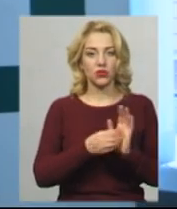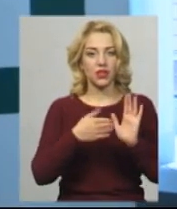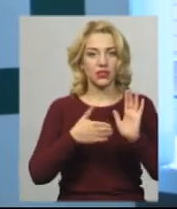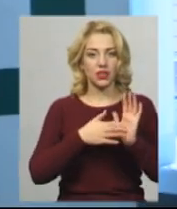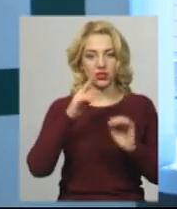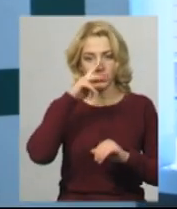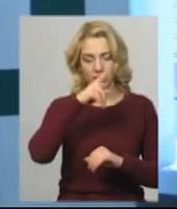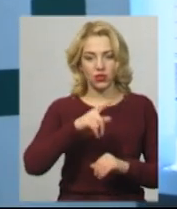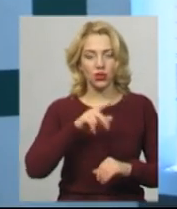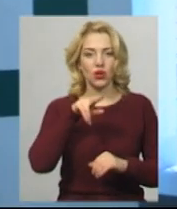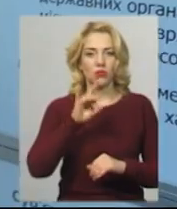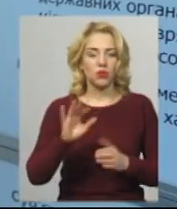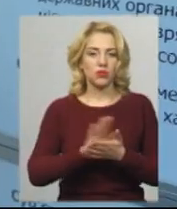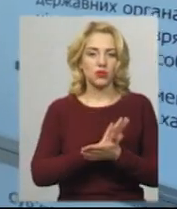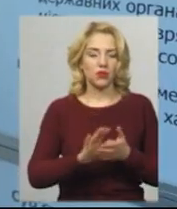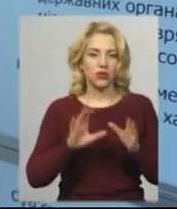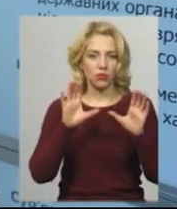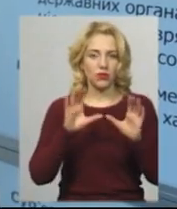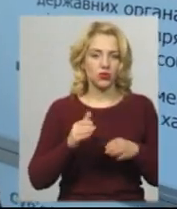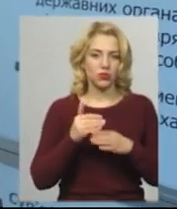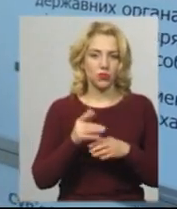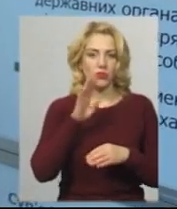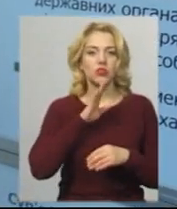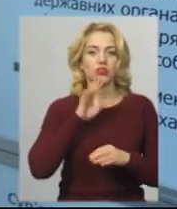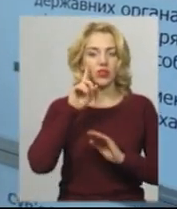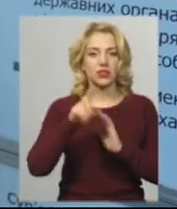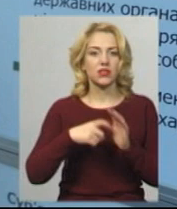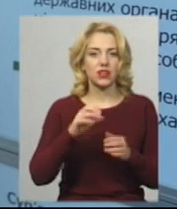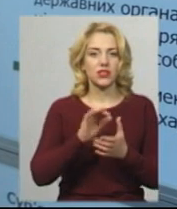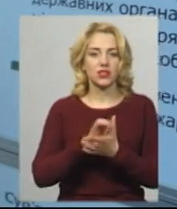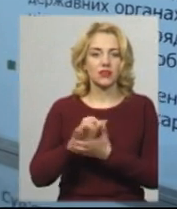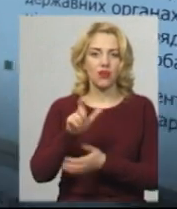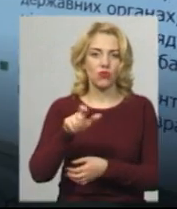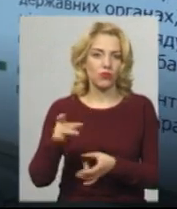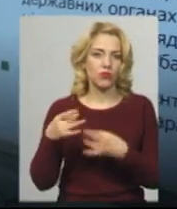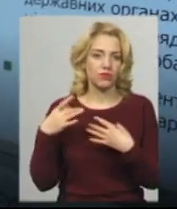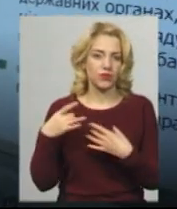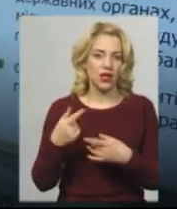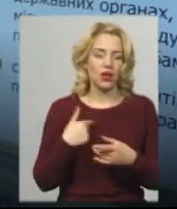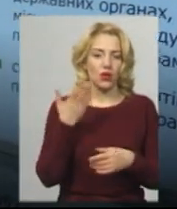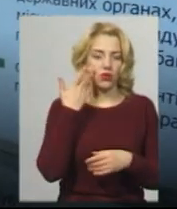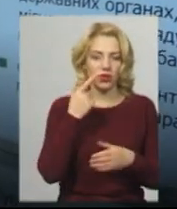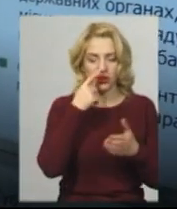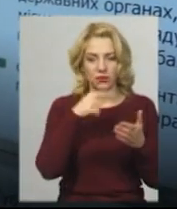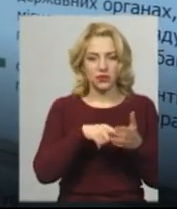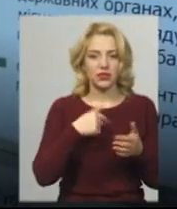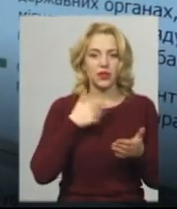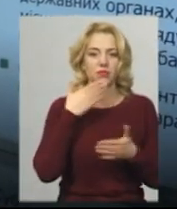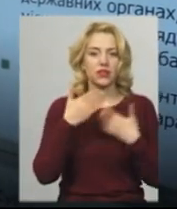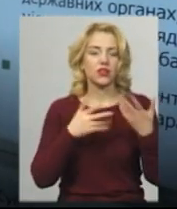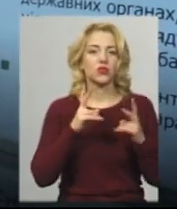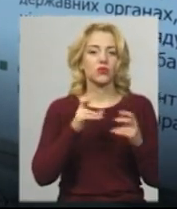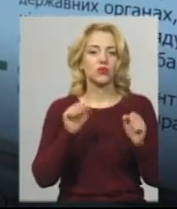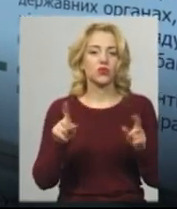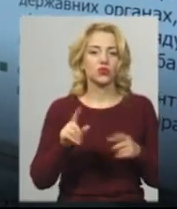невірно. Про безплатну правову допомогу жінка дізналася від знайомих. Коли мене таке трапилося, я почала ходити питати, хто що може